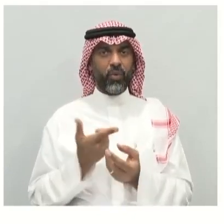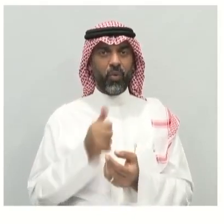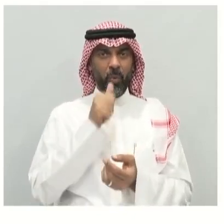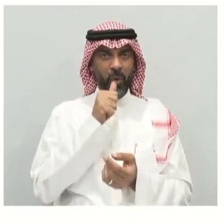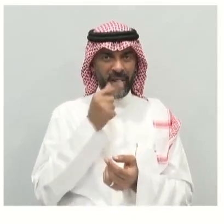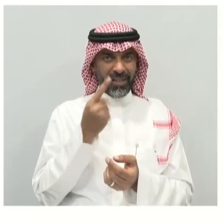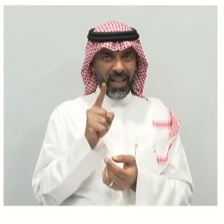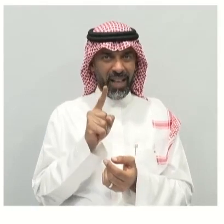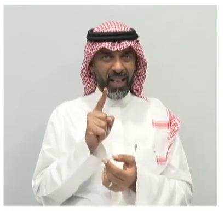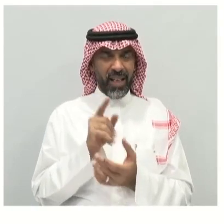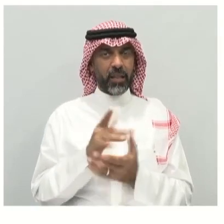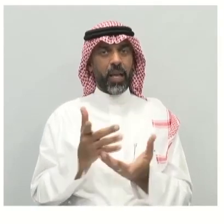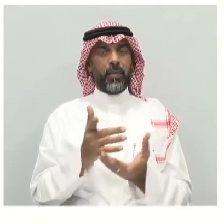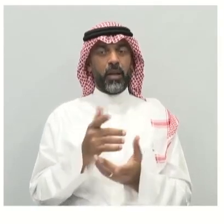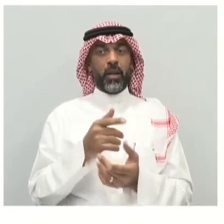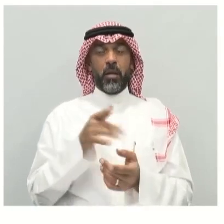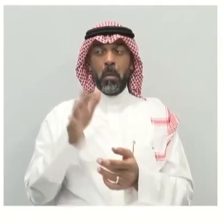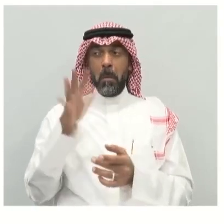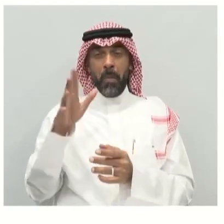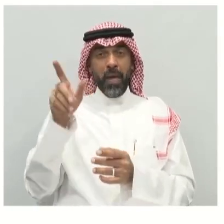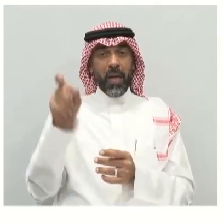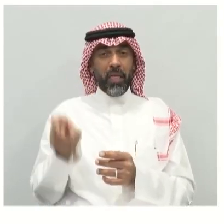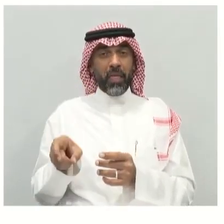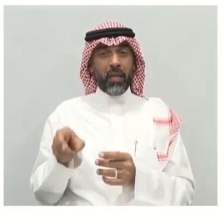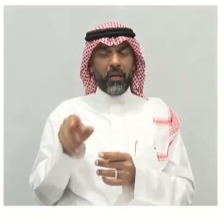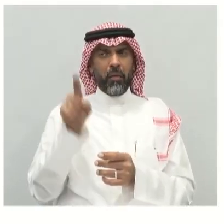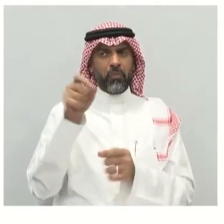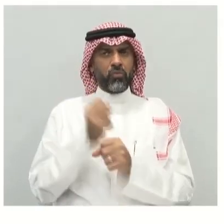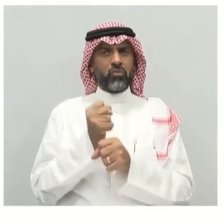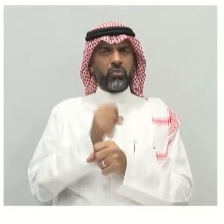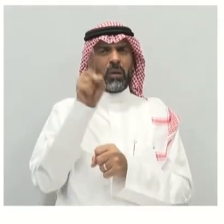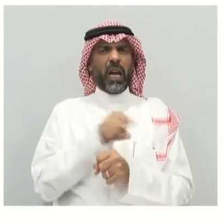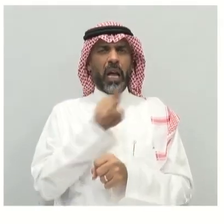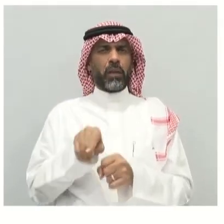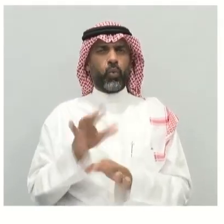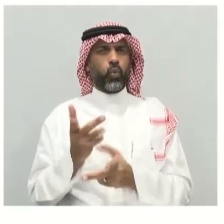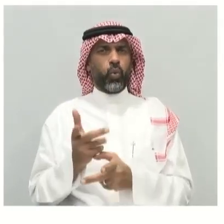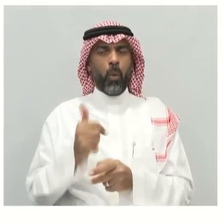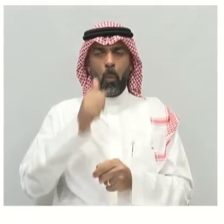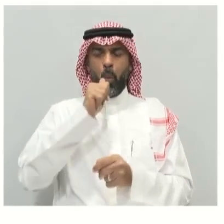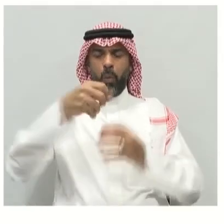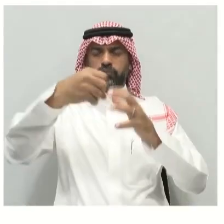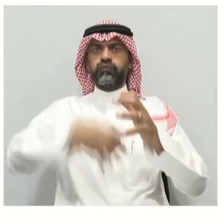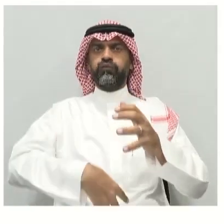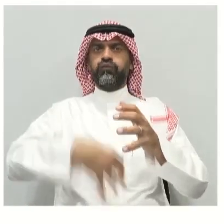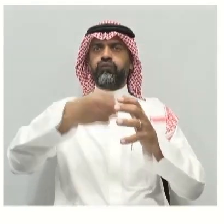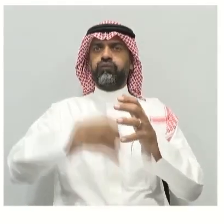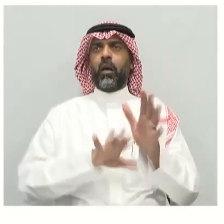الماء احسنتم لكن بعضنا وهذا خطا يفك المويه ويخليه بشكل